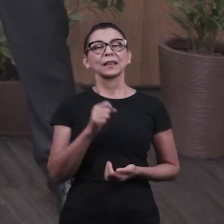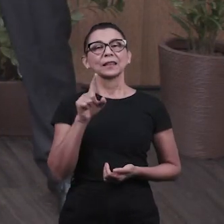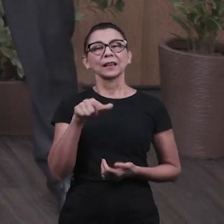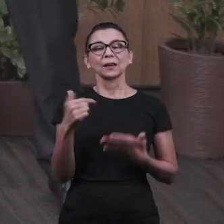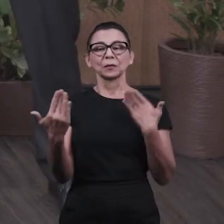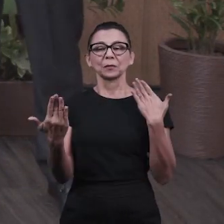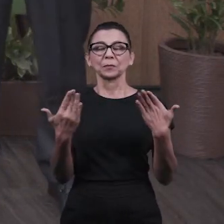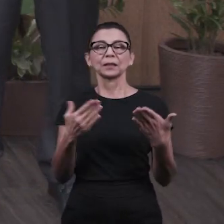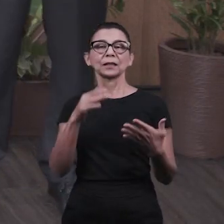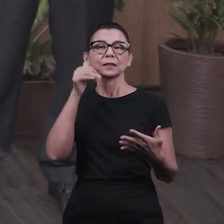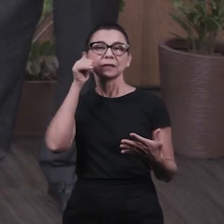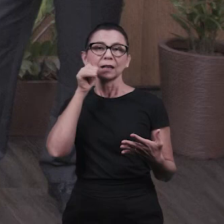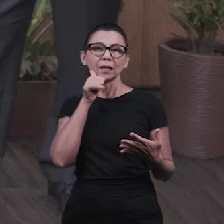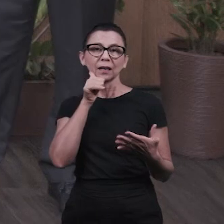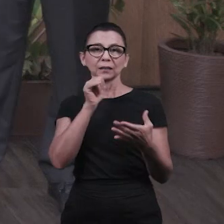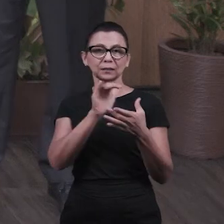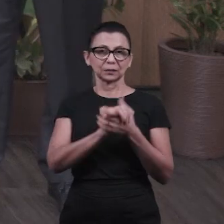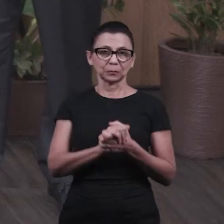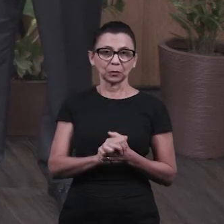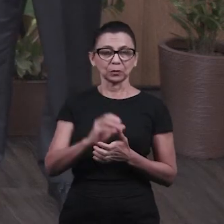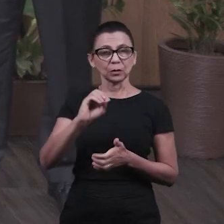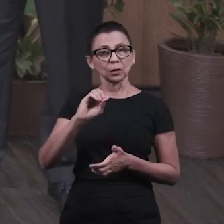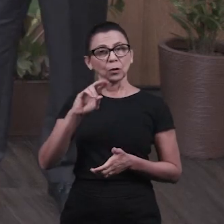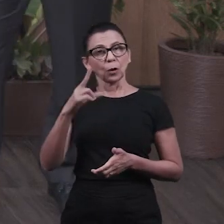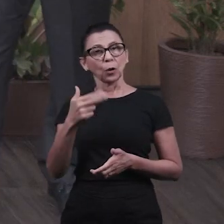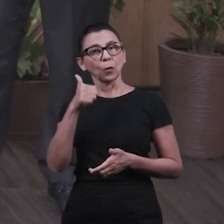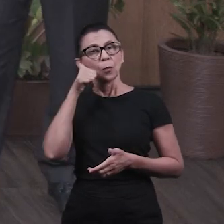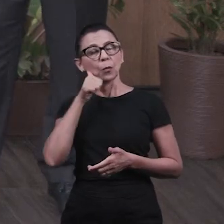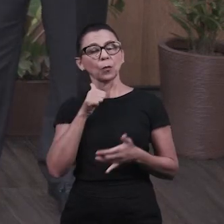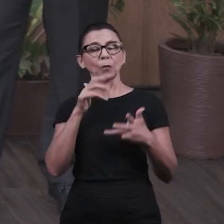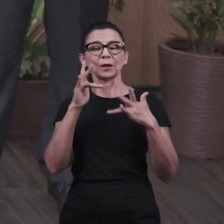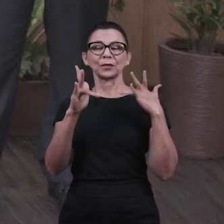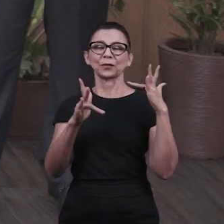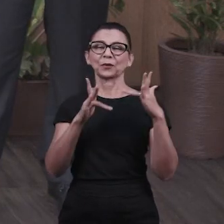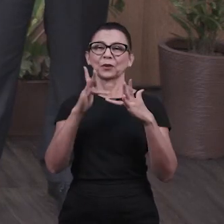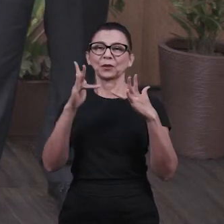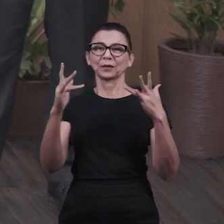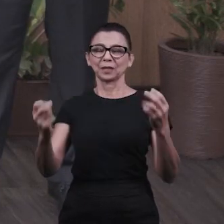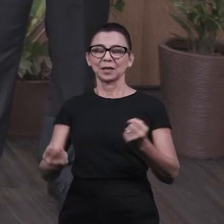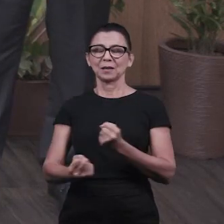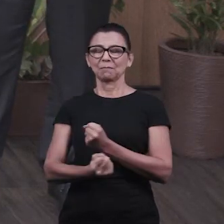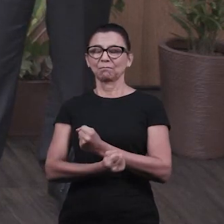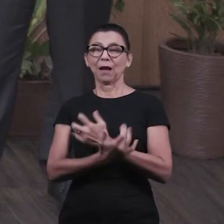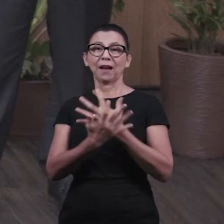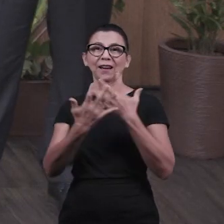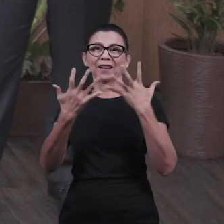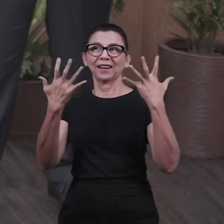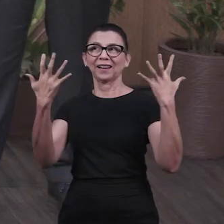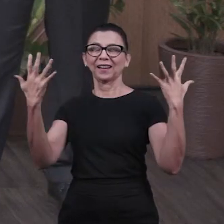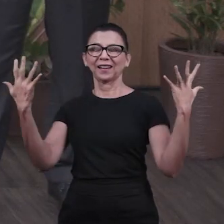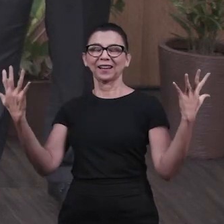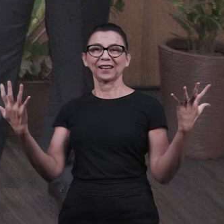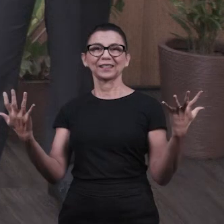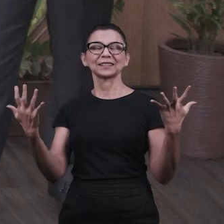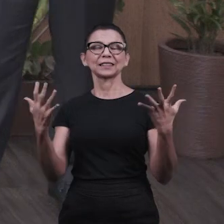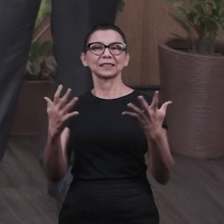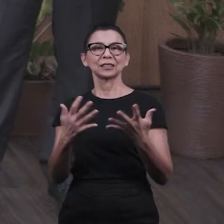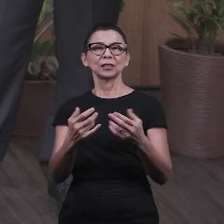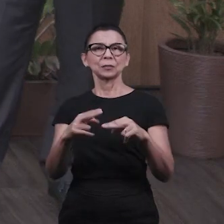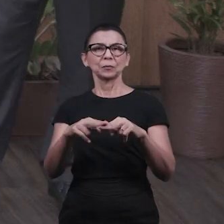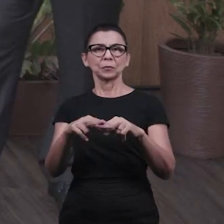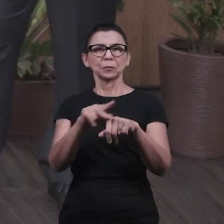fiancée, celle qui resplendit par sa pureté et est justifiée